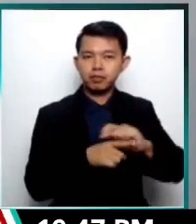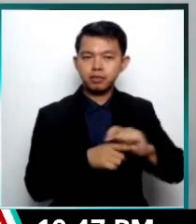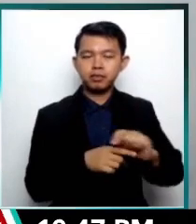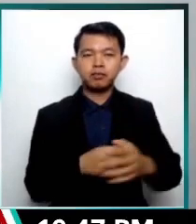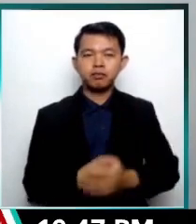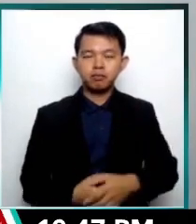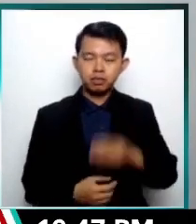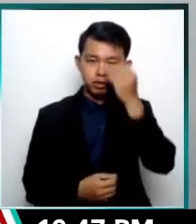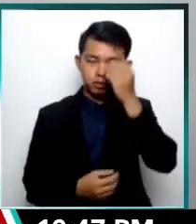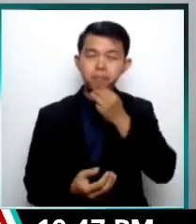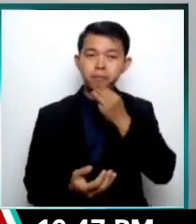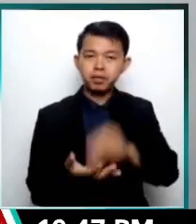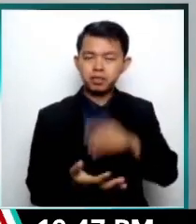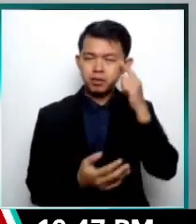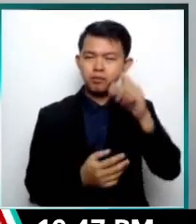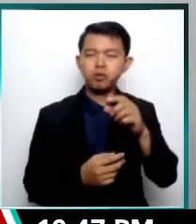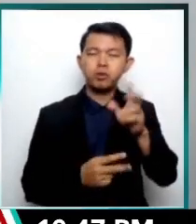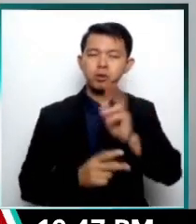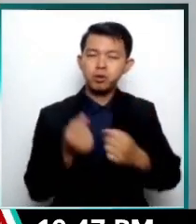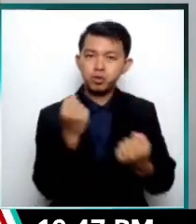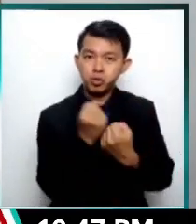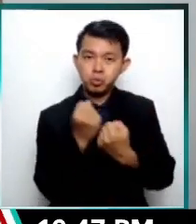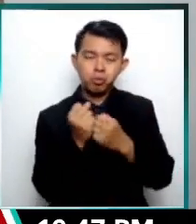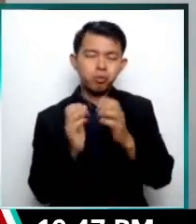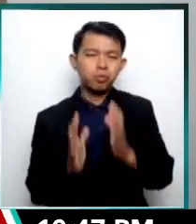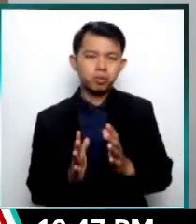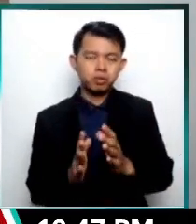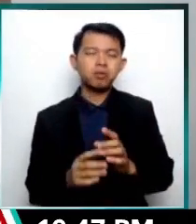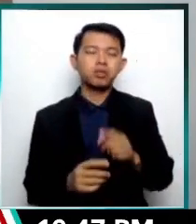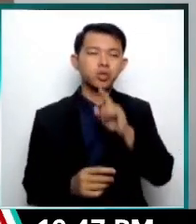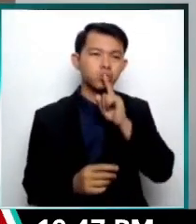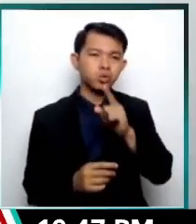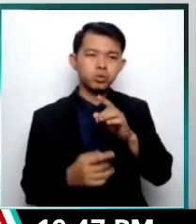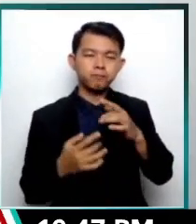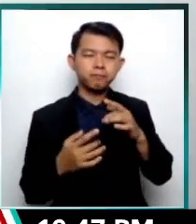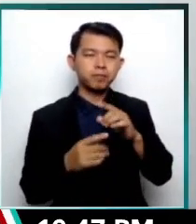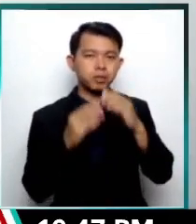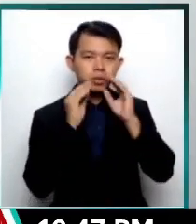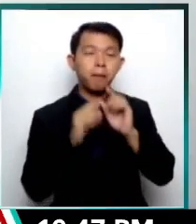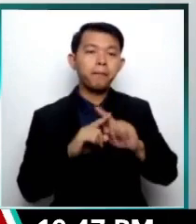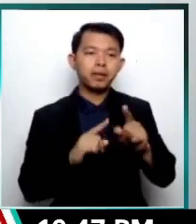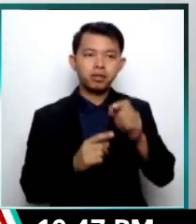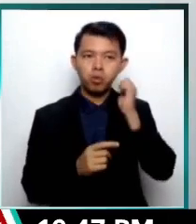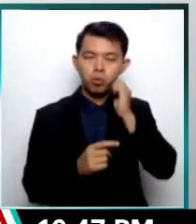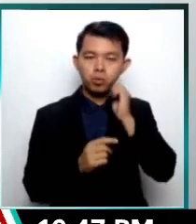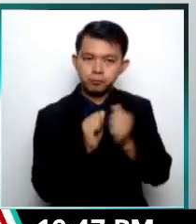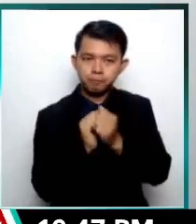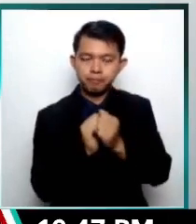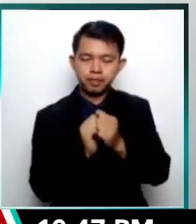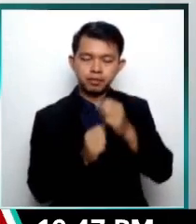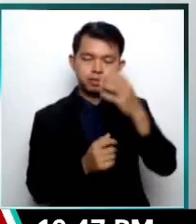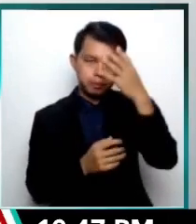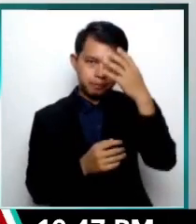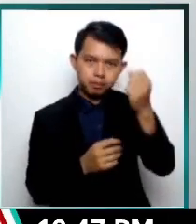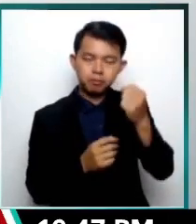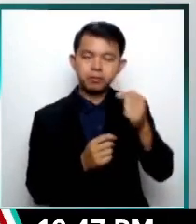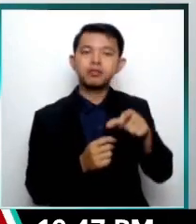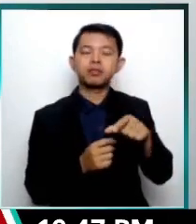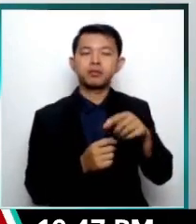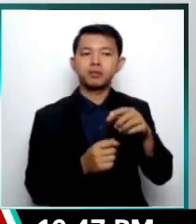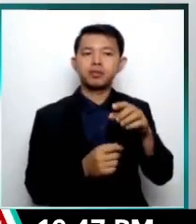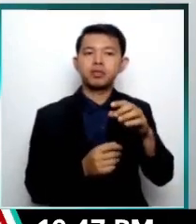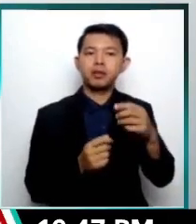pero inaalala raw niya ang precious memories with armies na brightest time daw ng kanyang buhay at ipinagpapasalamat